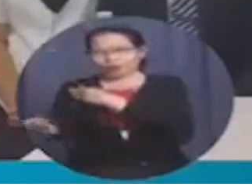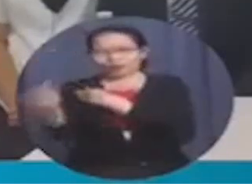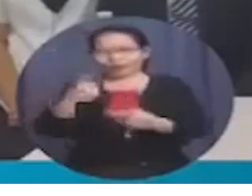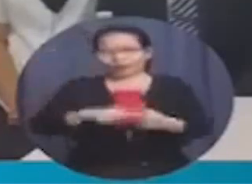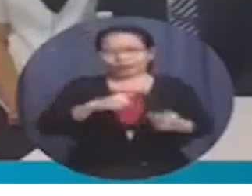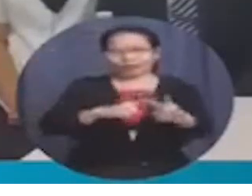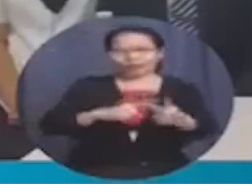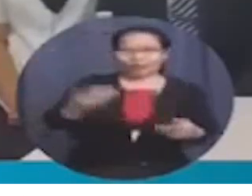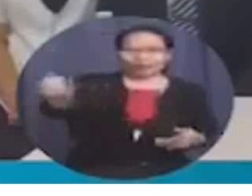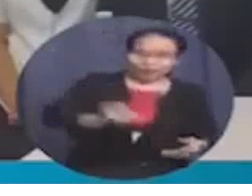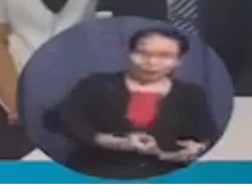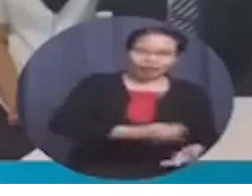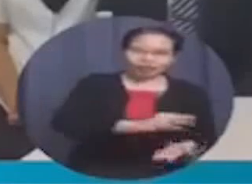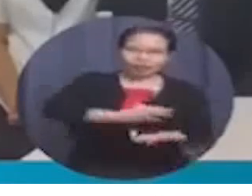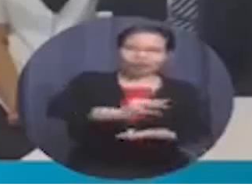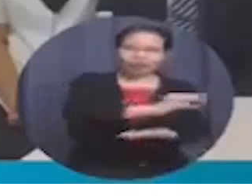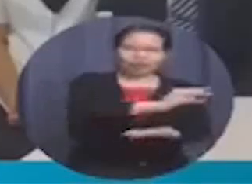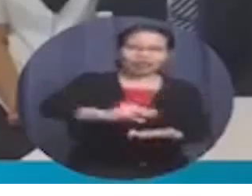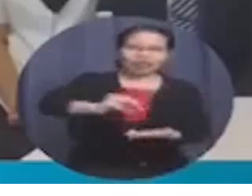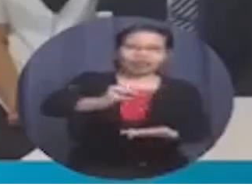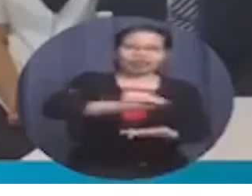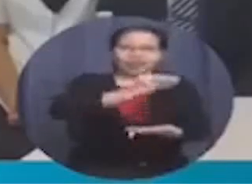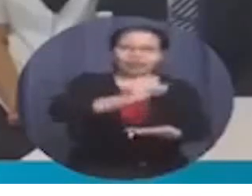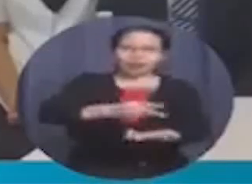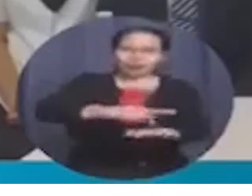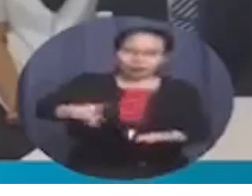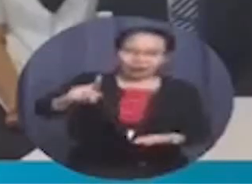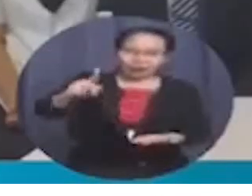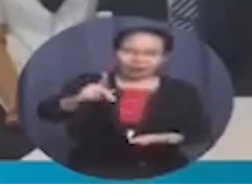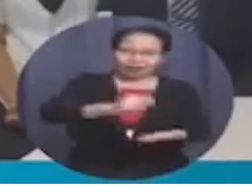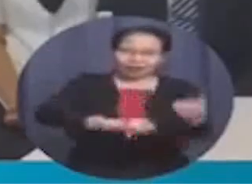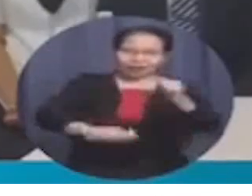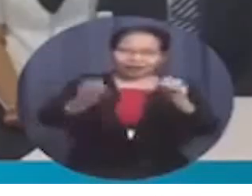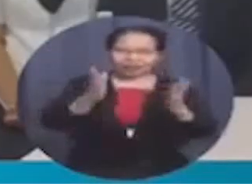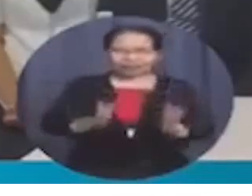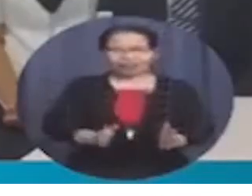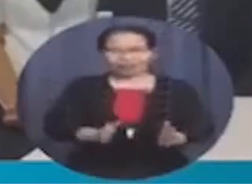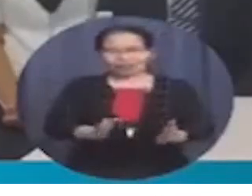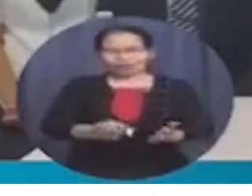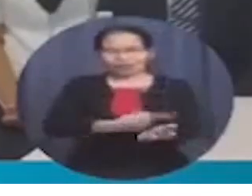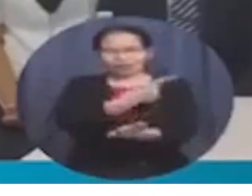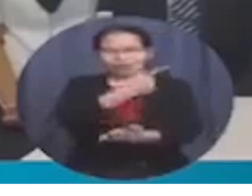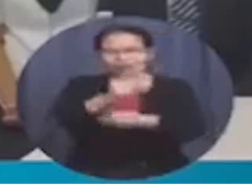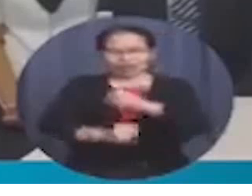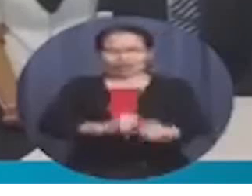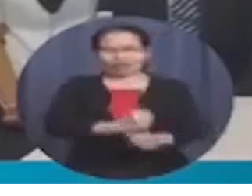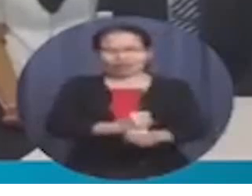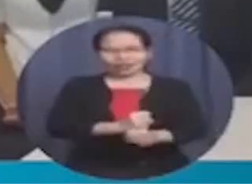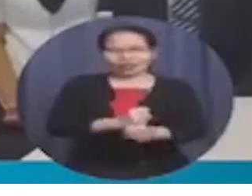Tapos kukumbida ka ng musiko. No, magbabayad ka ng mga artista. Minsan sa isang